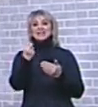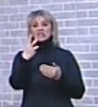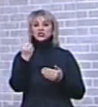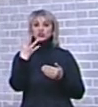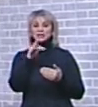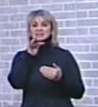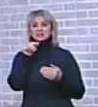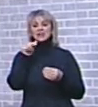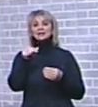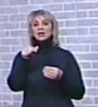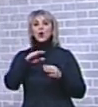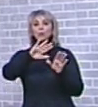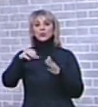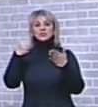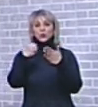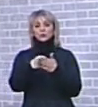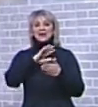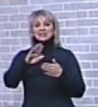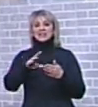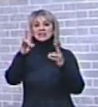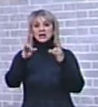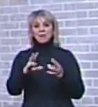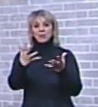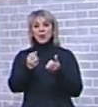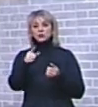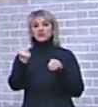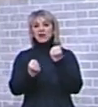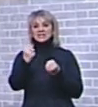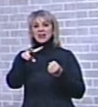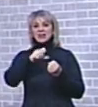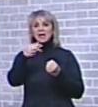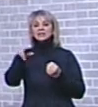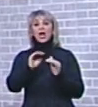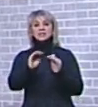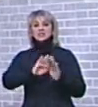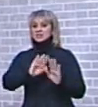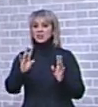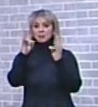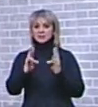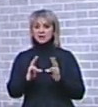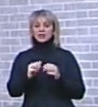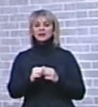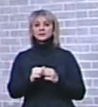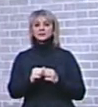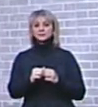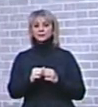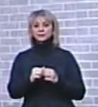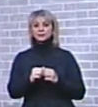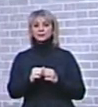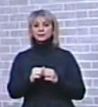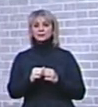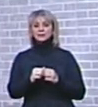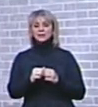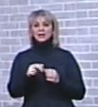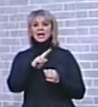и 14 лет. После удара незначительные травмы получил водитель «Лады», а дети не пострадали. На